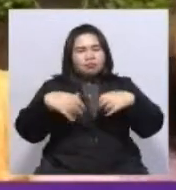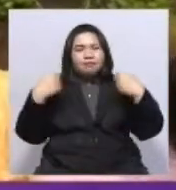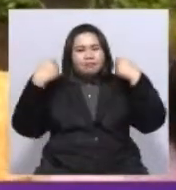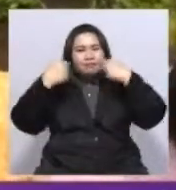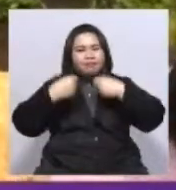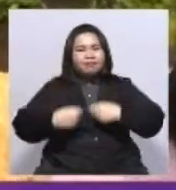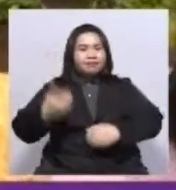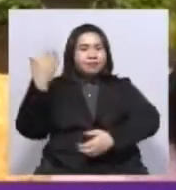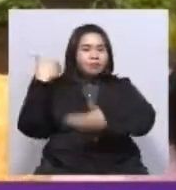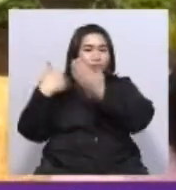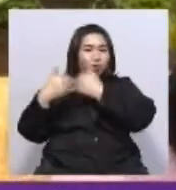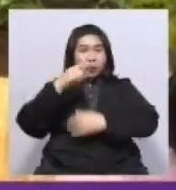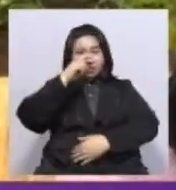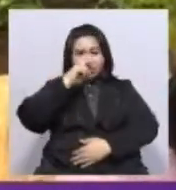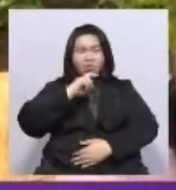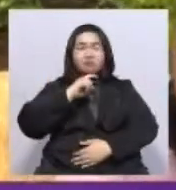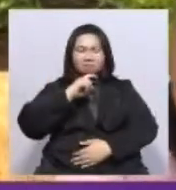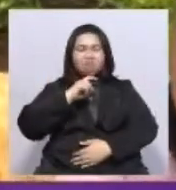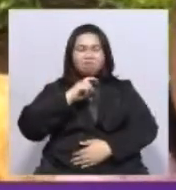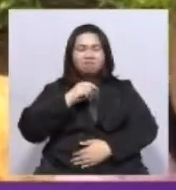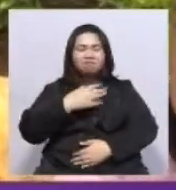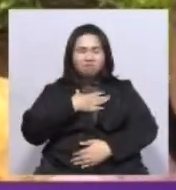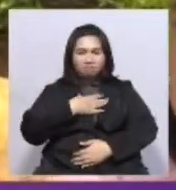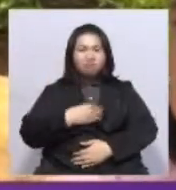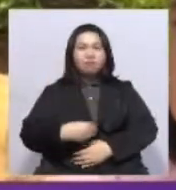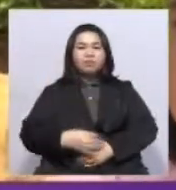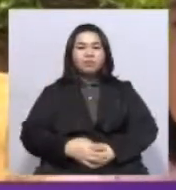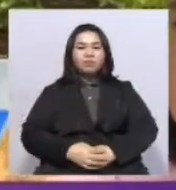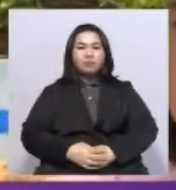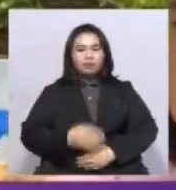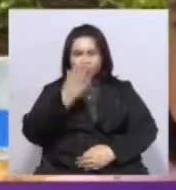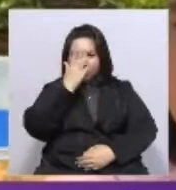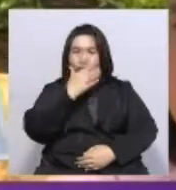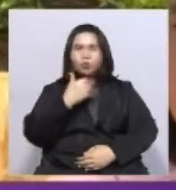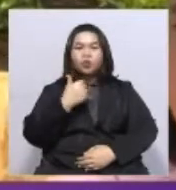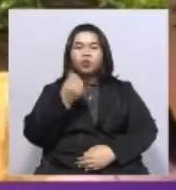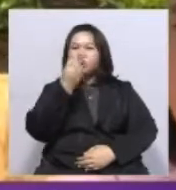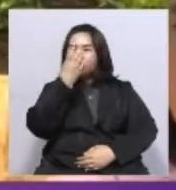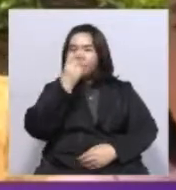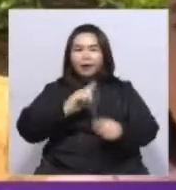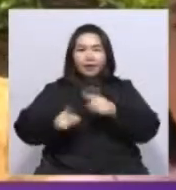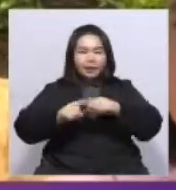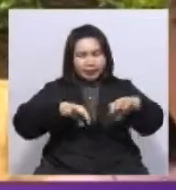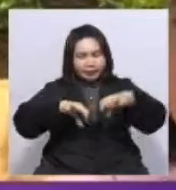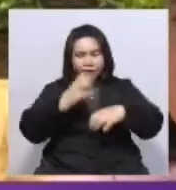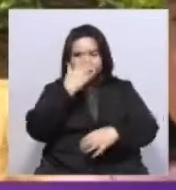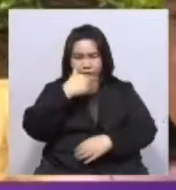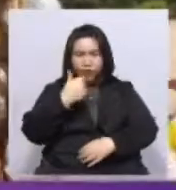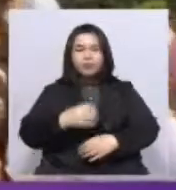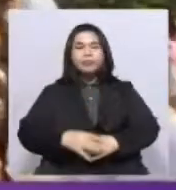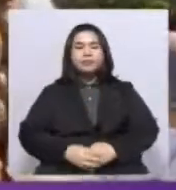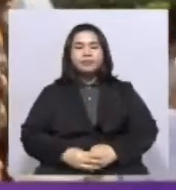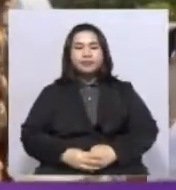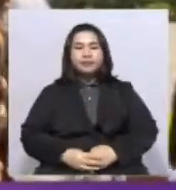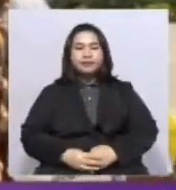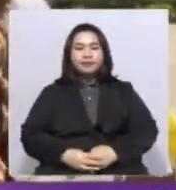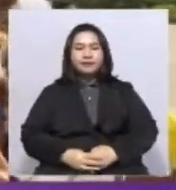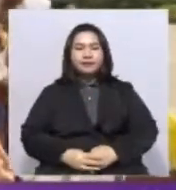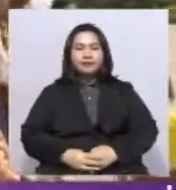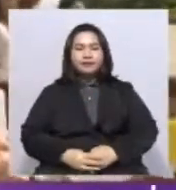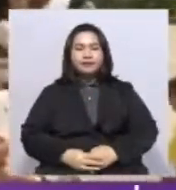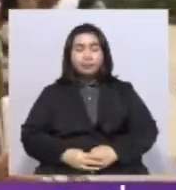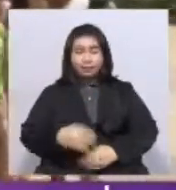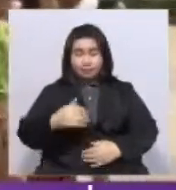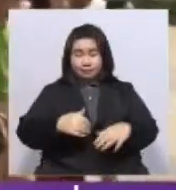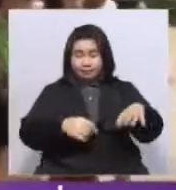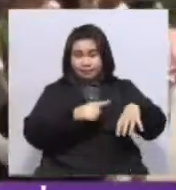ายย้อนยุคนะครับก็รู้สึกประทับใจมากครับสวยดอกไม้อะไรก็สวยมากเลยครับ ถัดม